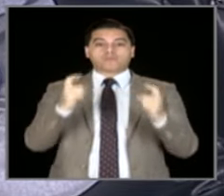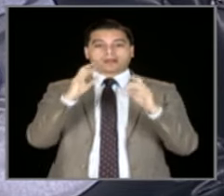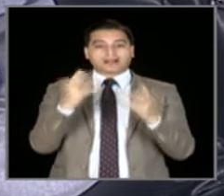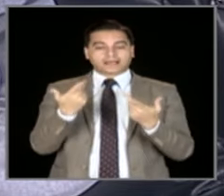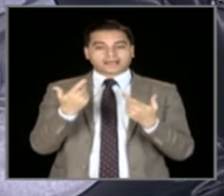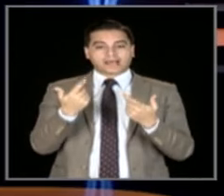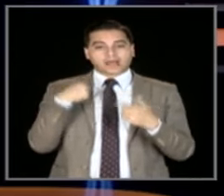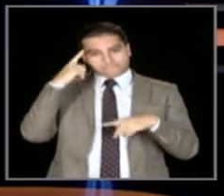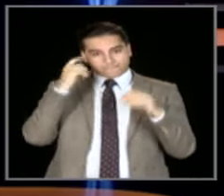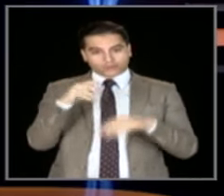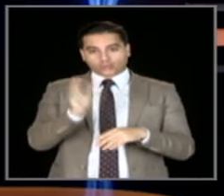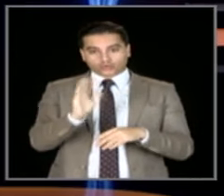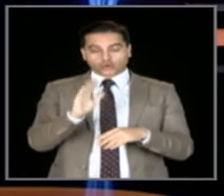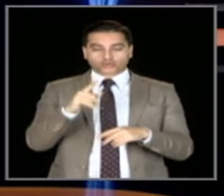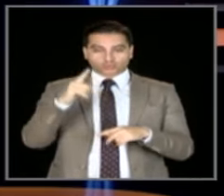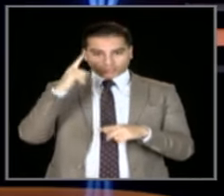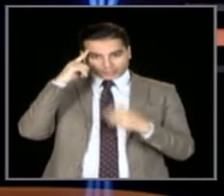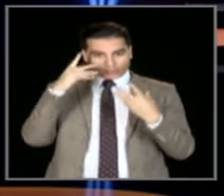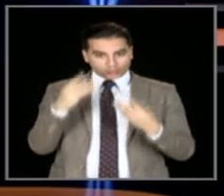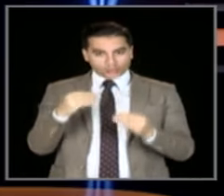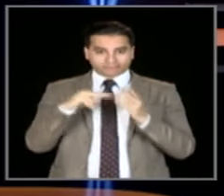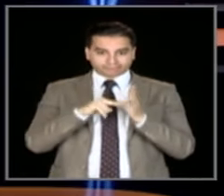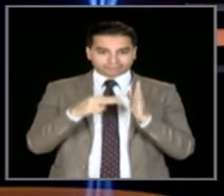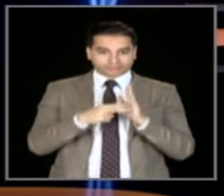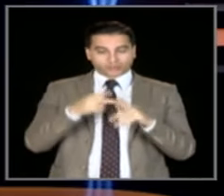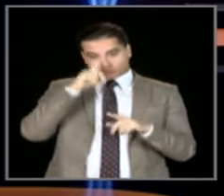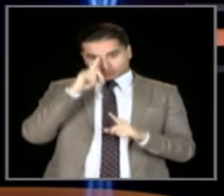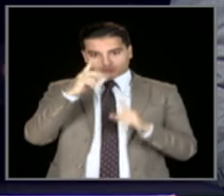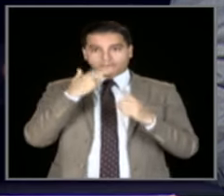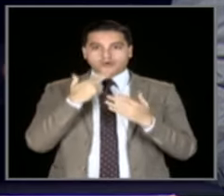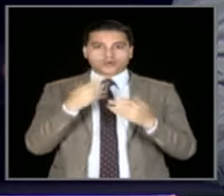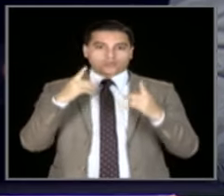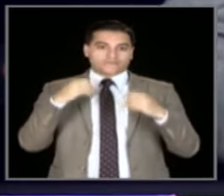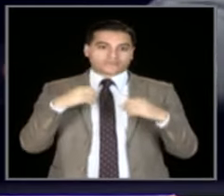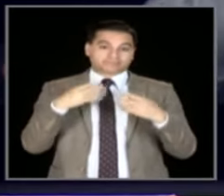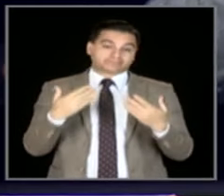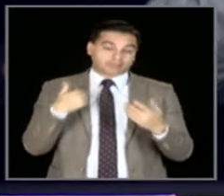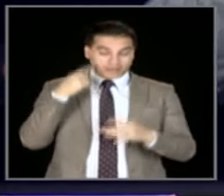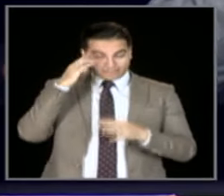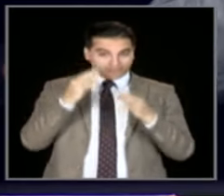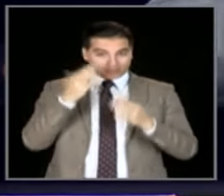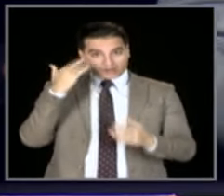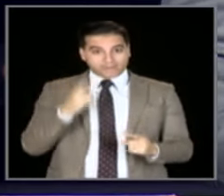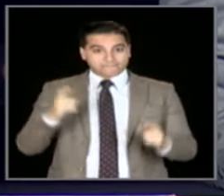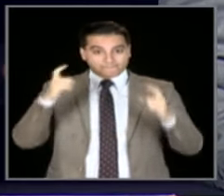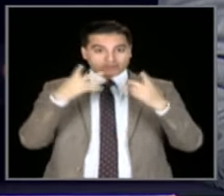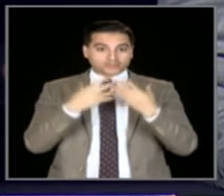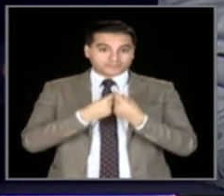ما نتوترش يعني ونحاول ناخد الموضوع بهدوء اكتر وان شاء الله يعني ربنا يوفقك. الحقيقه انا بفتكر ماتشاتهم هما